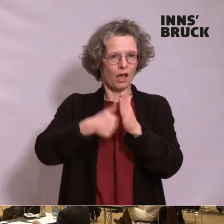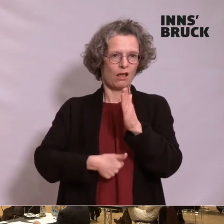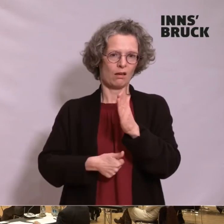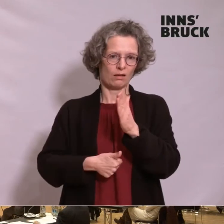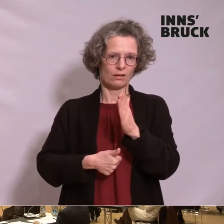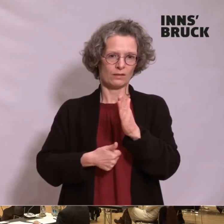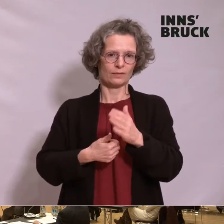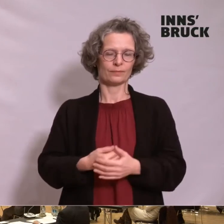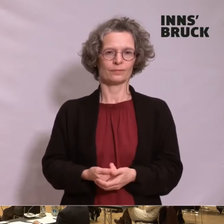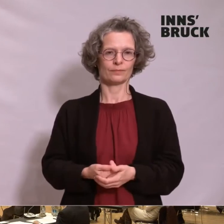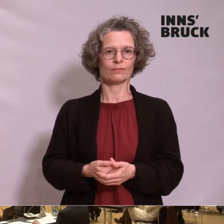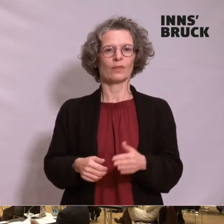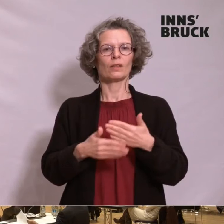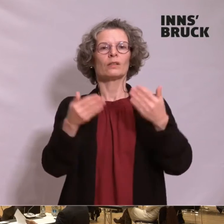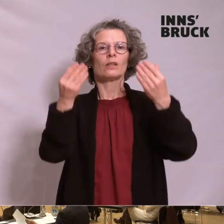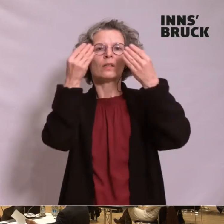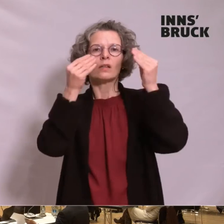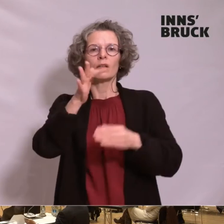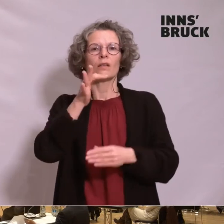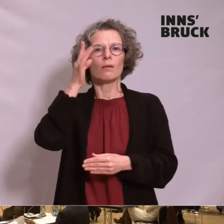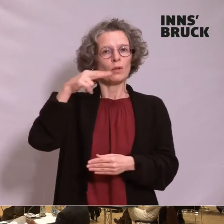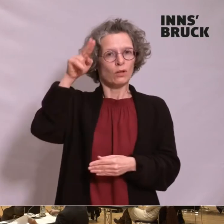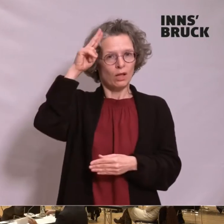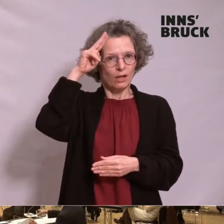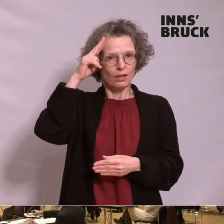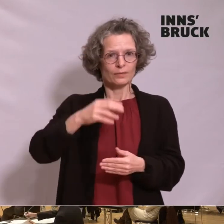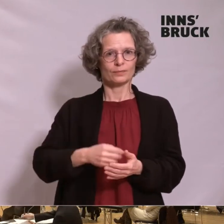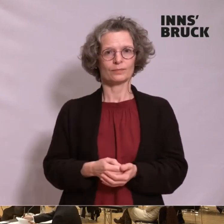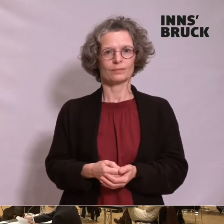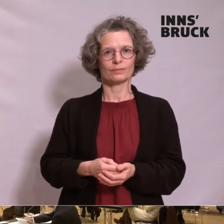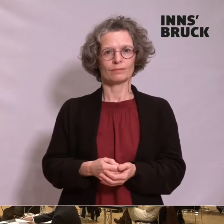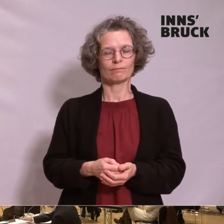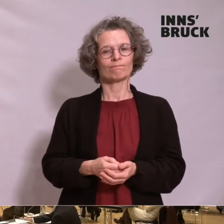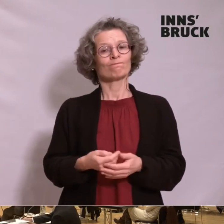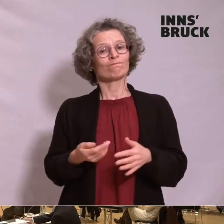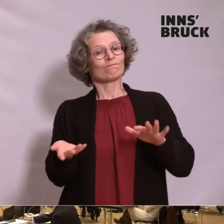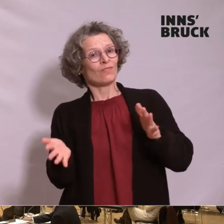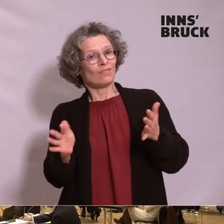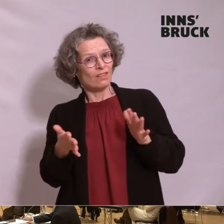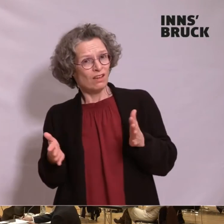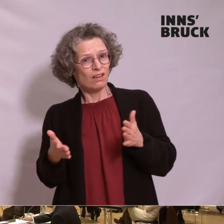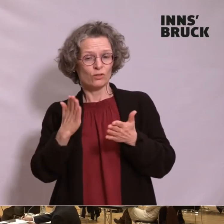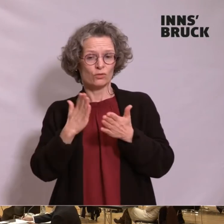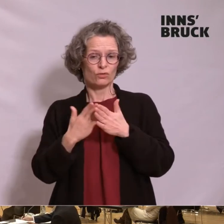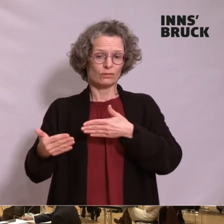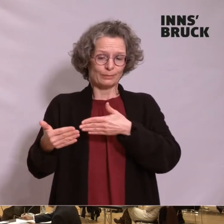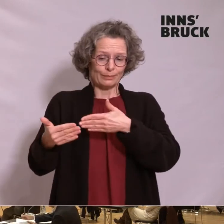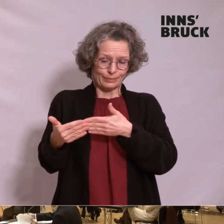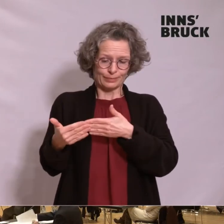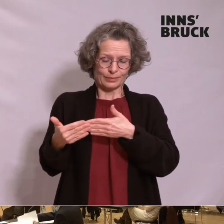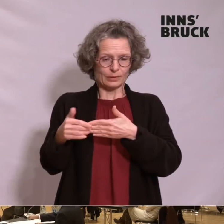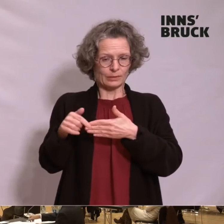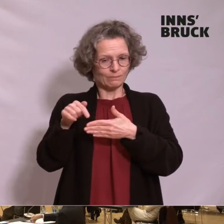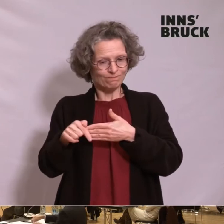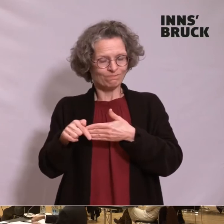Meine sehr geehrten Damen und Herren, man wird sich wahrscheinlich schon sehr zeitnah viel härter tun,